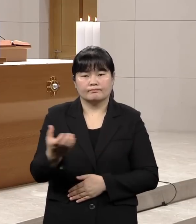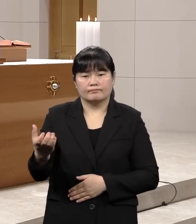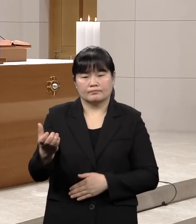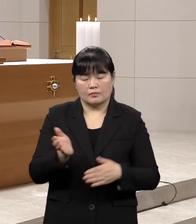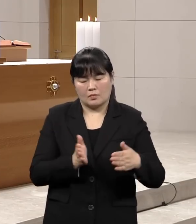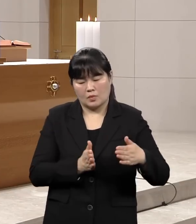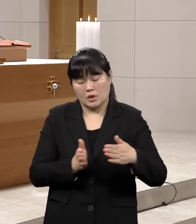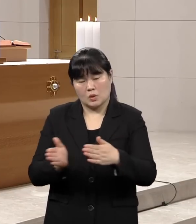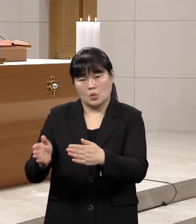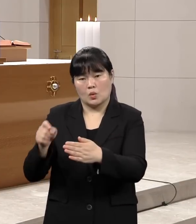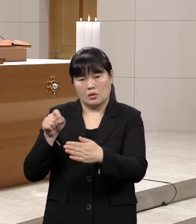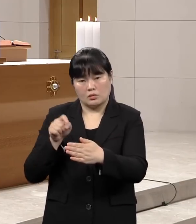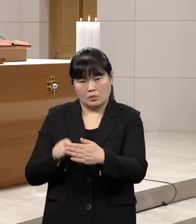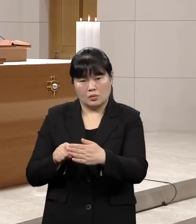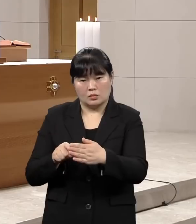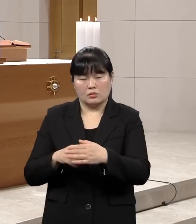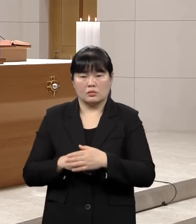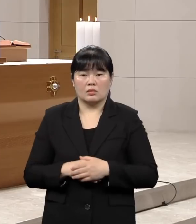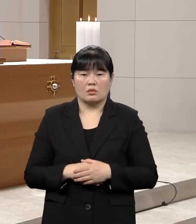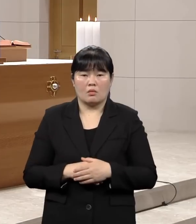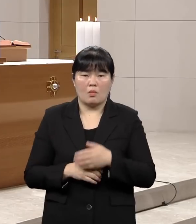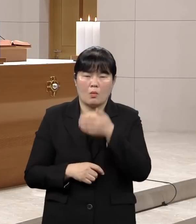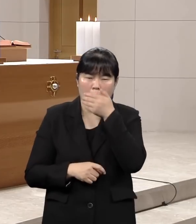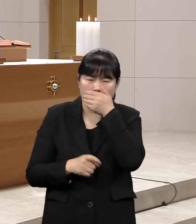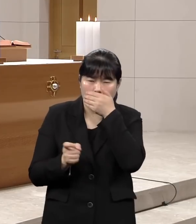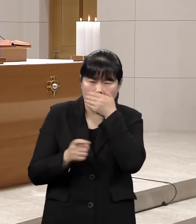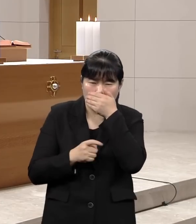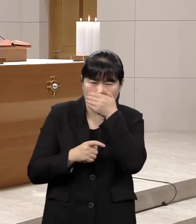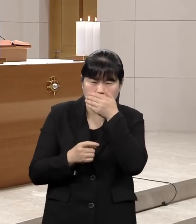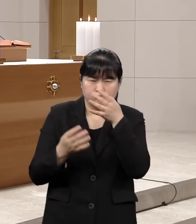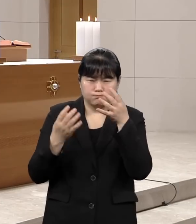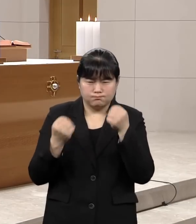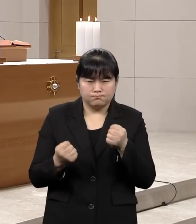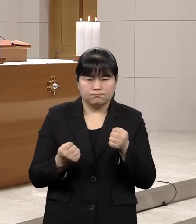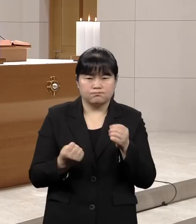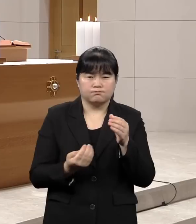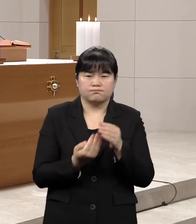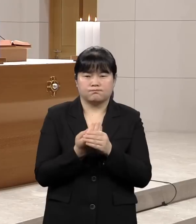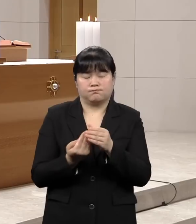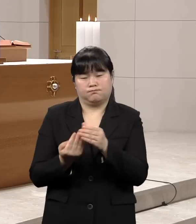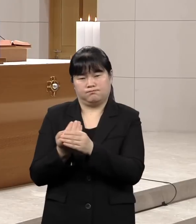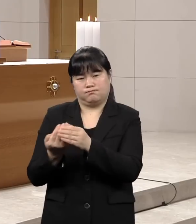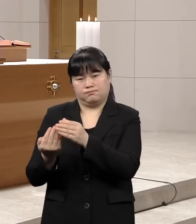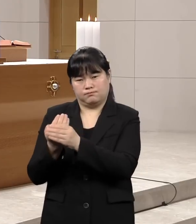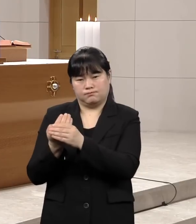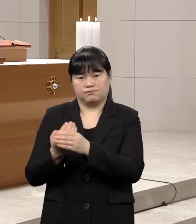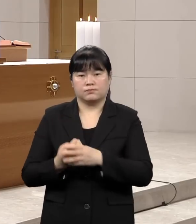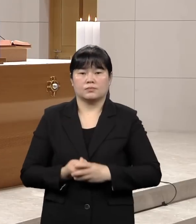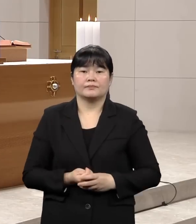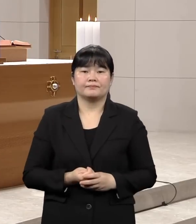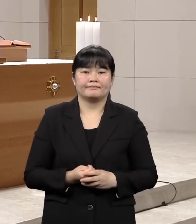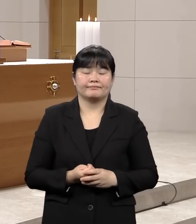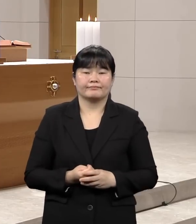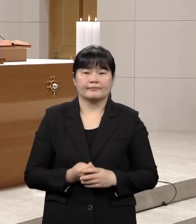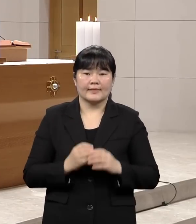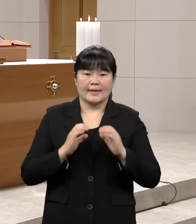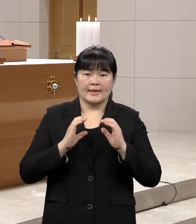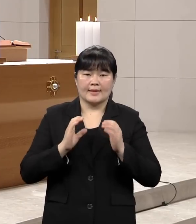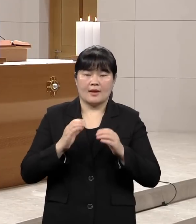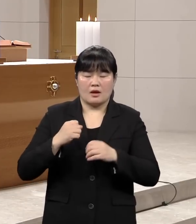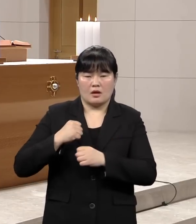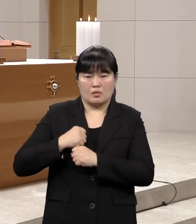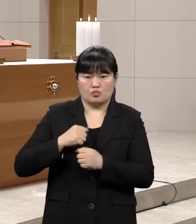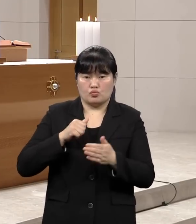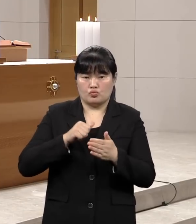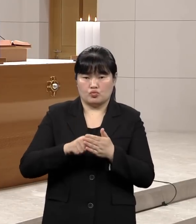군수물품을 나르는 경우가 많은데 그 군수 물품을 훔치는 도적들이 많은 거예요 그러면